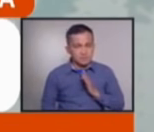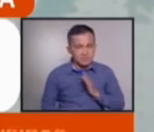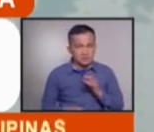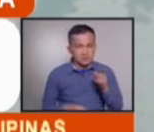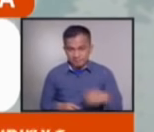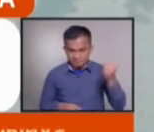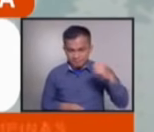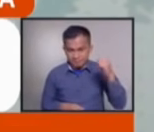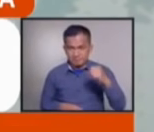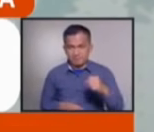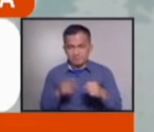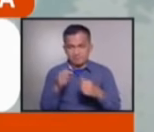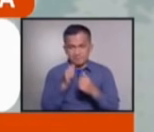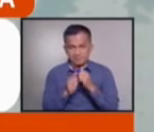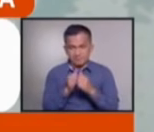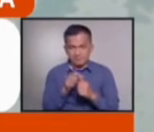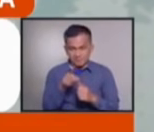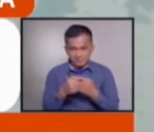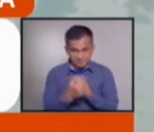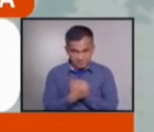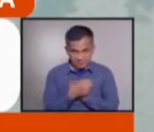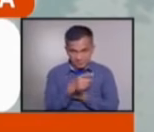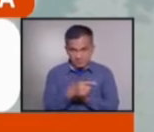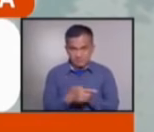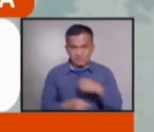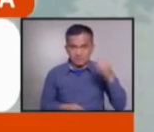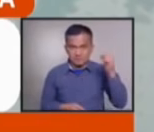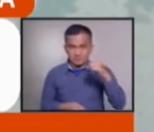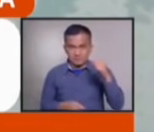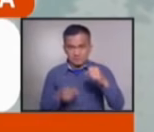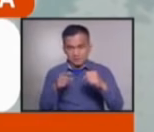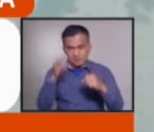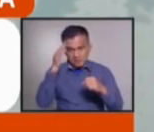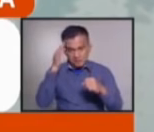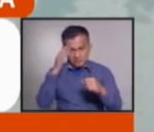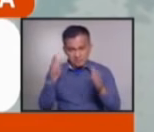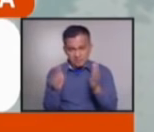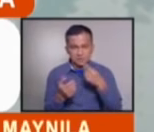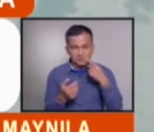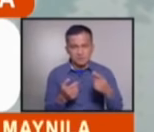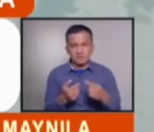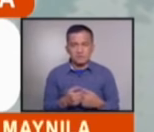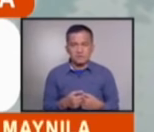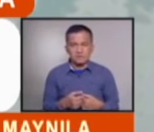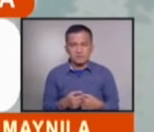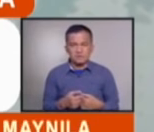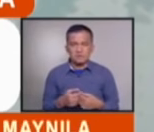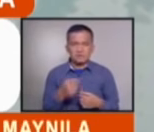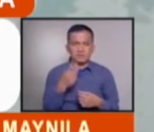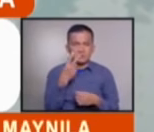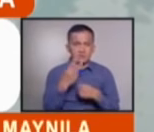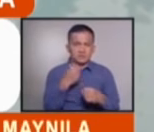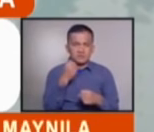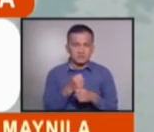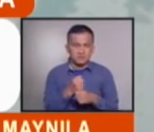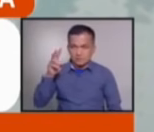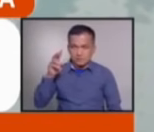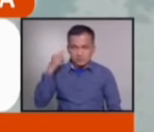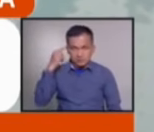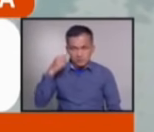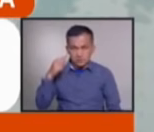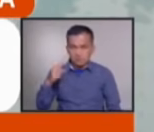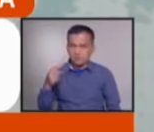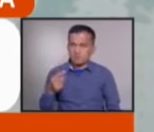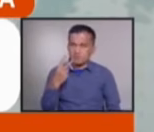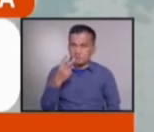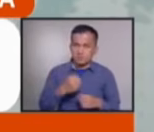sir. Mag-alaga po. So, ibig sabihin, napamahal ka na sa kanya? Opo, sir. Alam mo ba na bawal na pag-ibig yan? 2 taon lang kami hiwalay. Dalawang